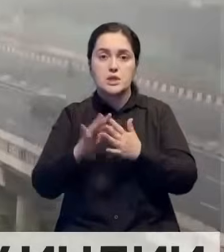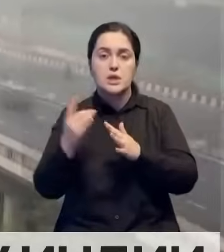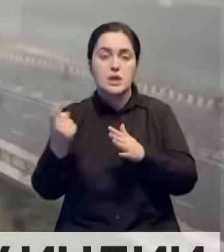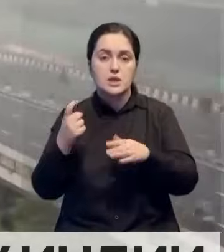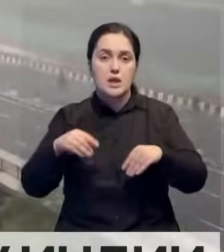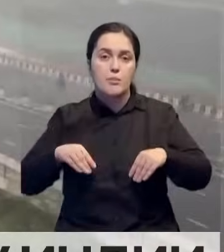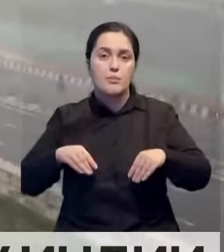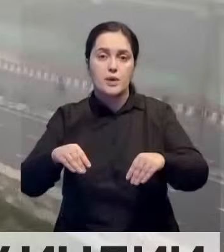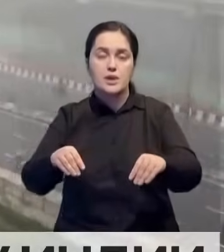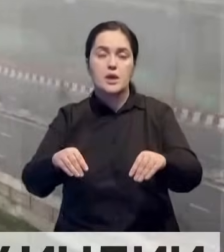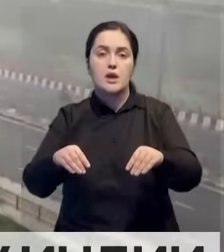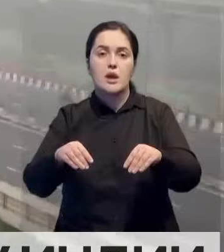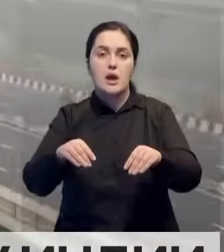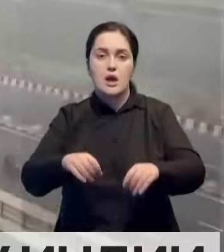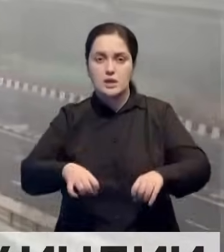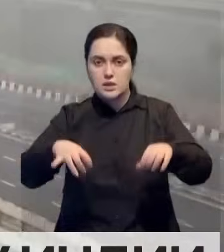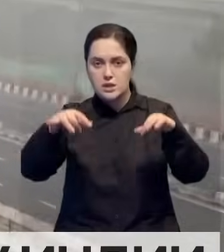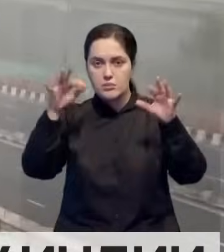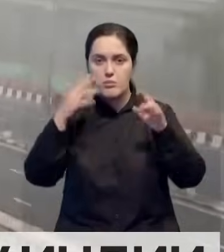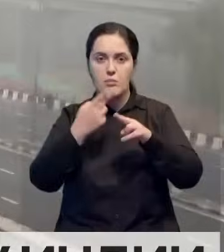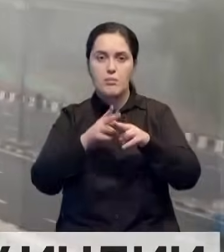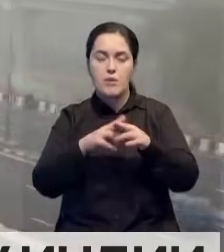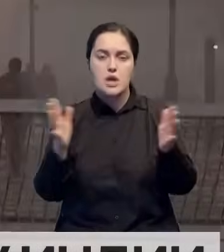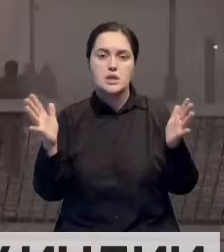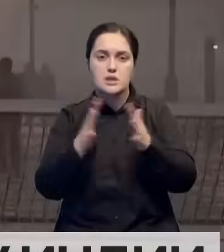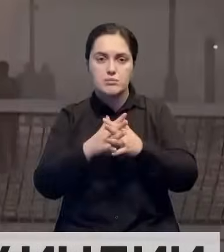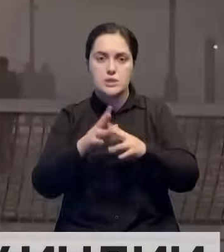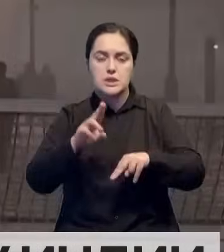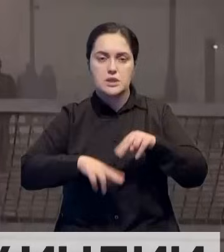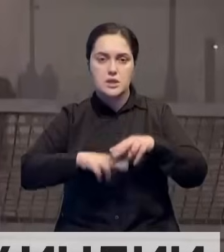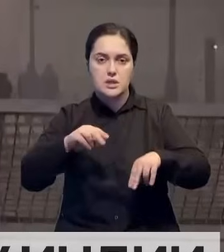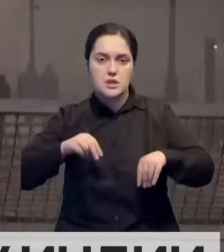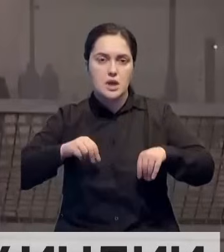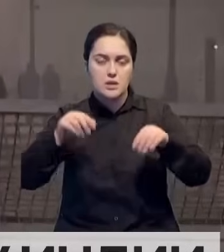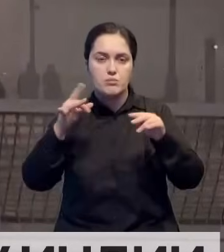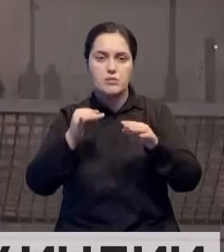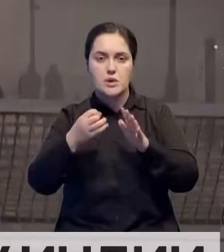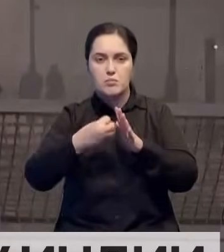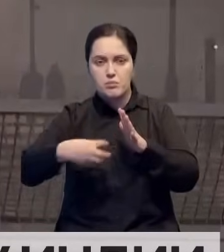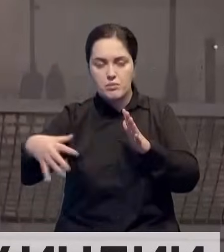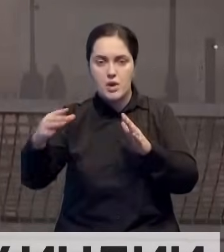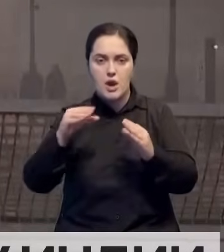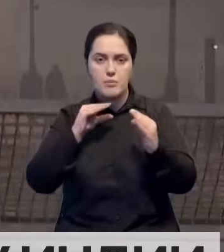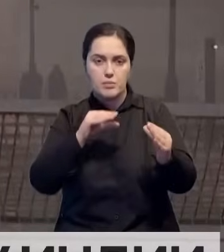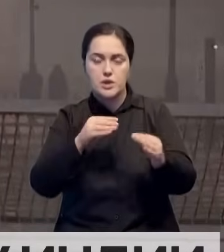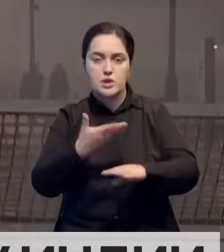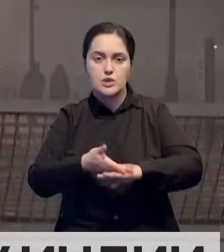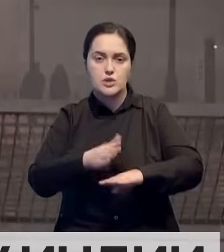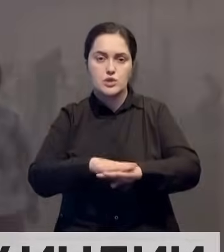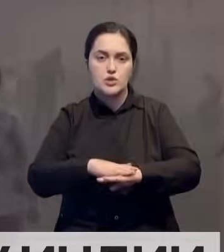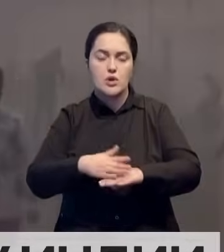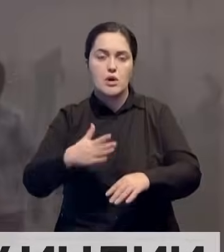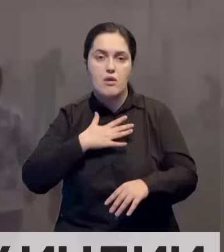поджигания сельскохозяйственных полей фермерами. Дым и мелкие частички гари смешиваются со строительной пылью и выхлопными газами